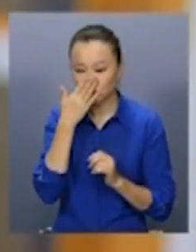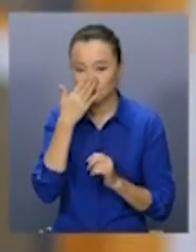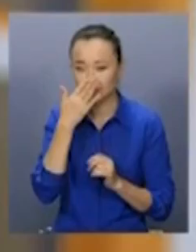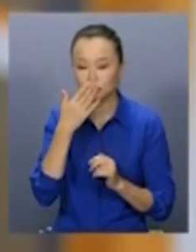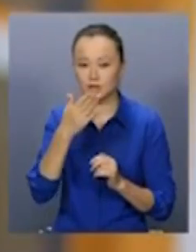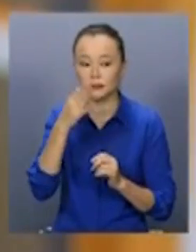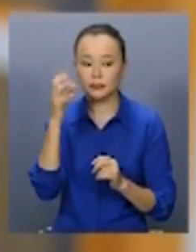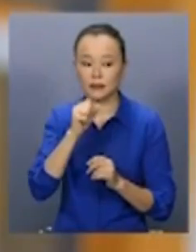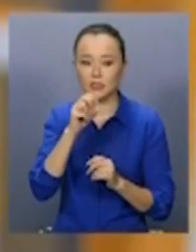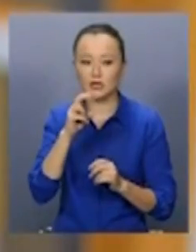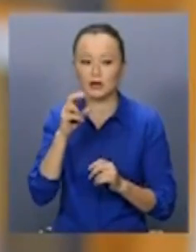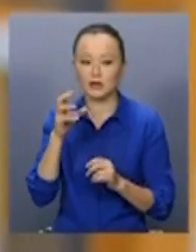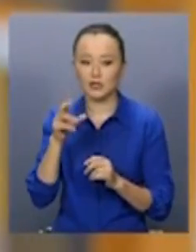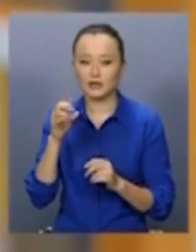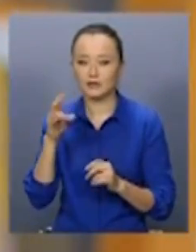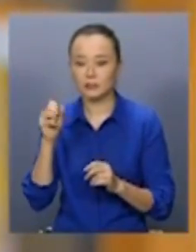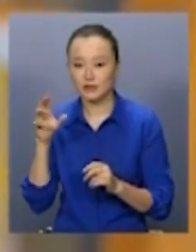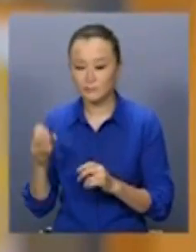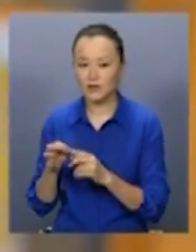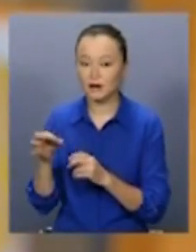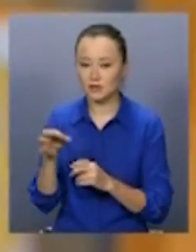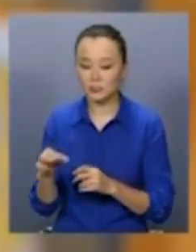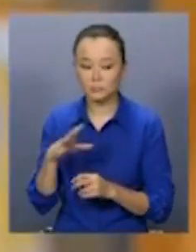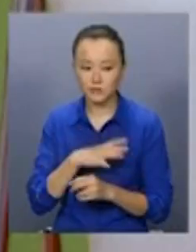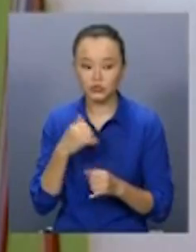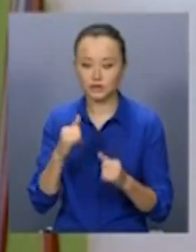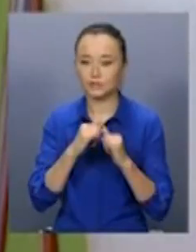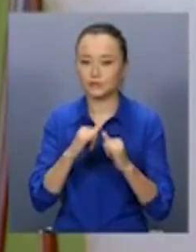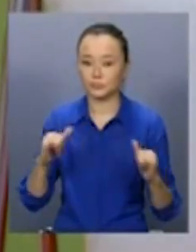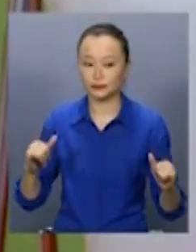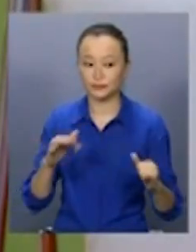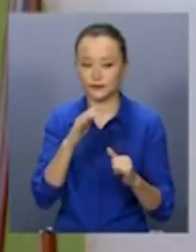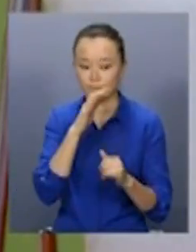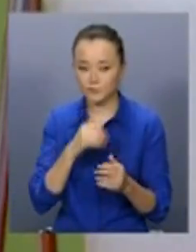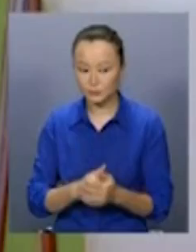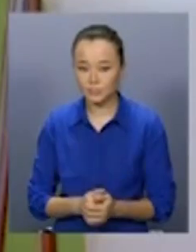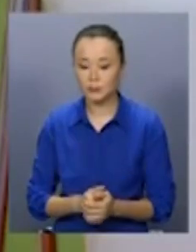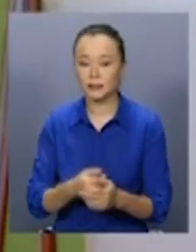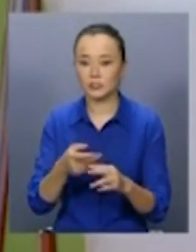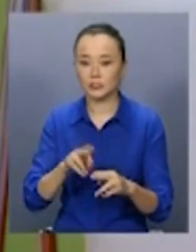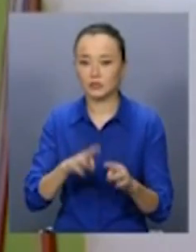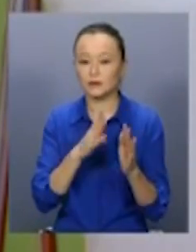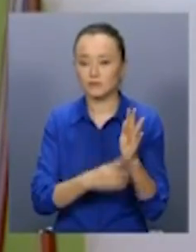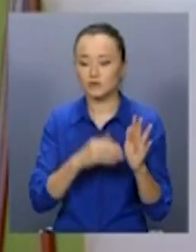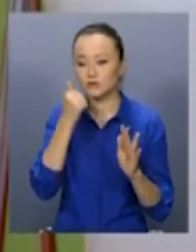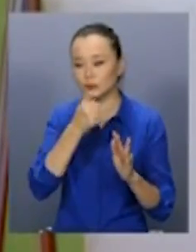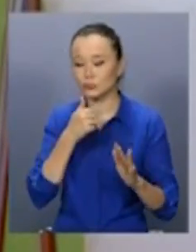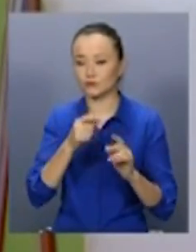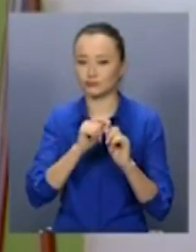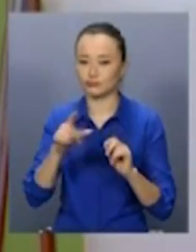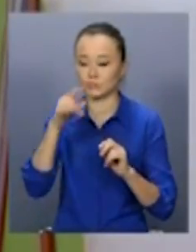Жапонияның Окинава аралына түскен, одан енді қазіргі дамыған заманда осы 90 жылдан бері біздің